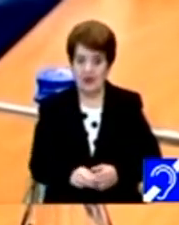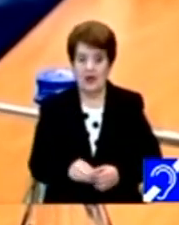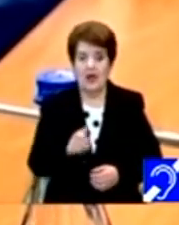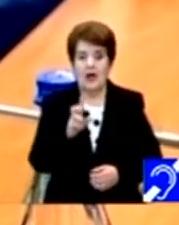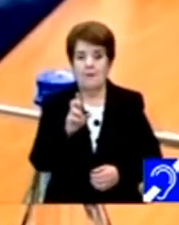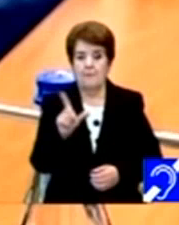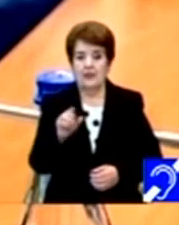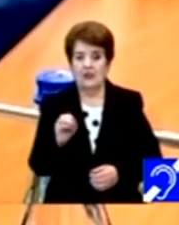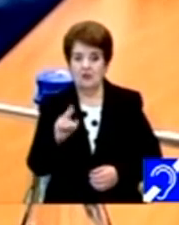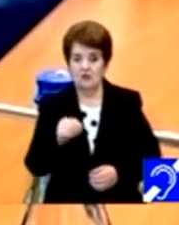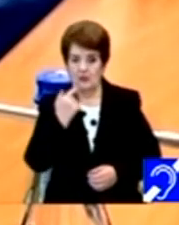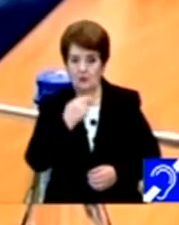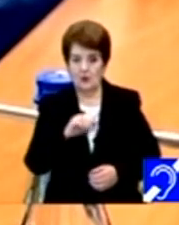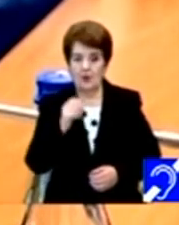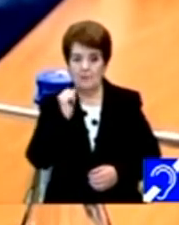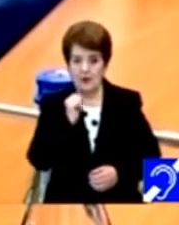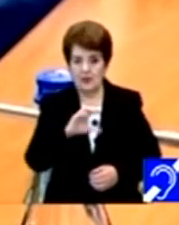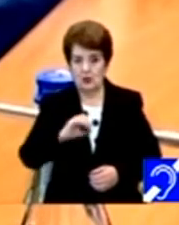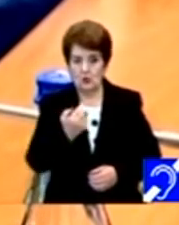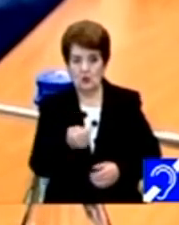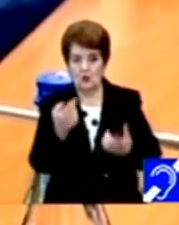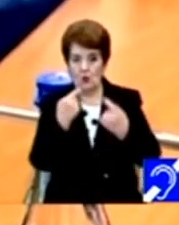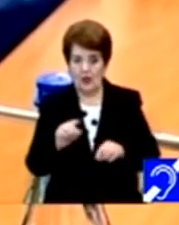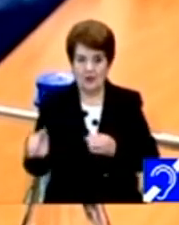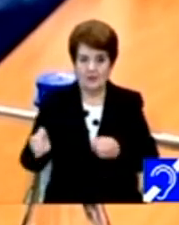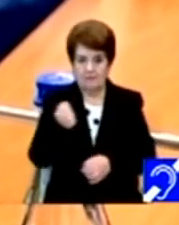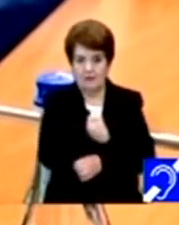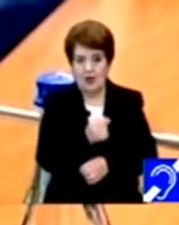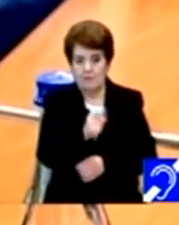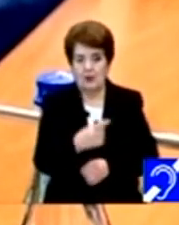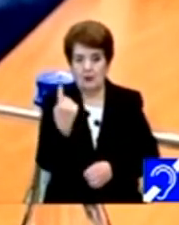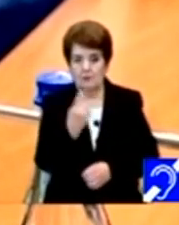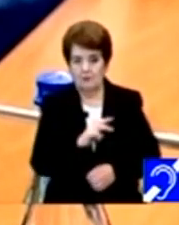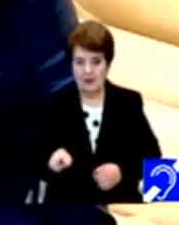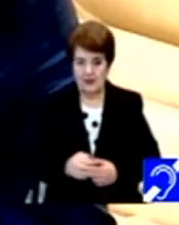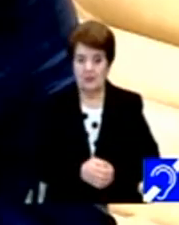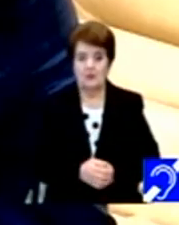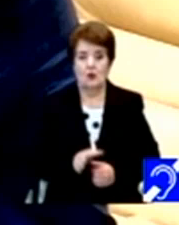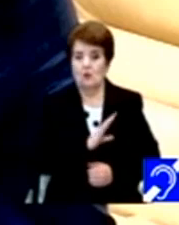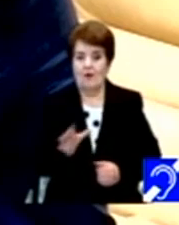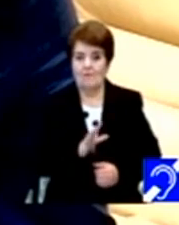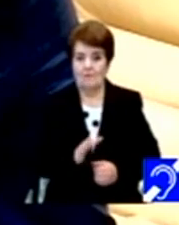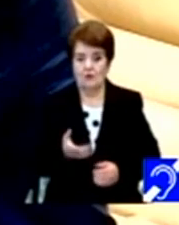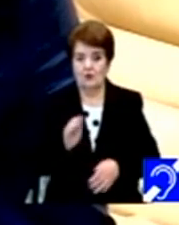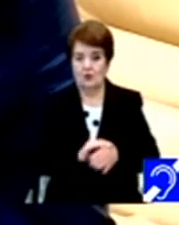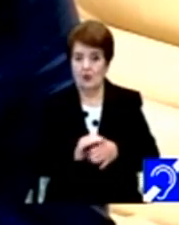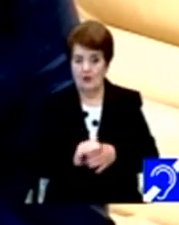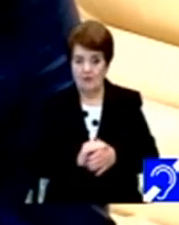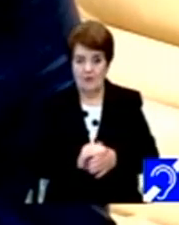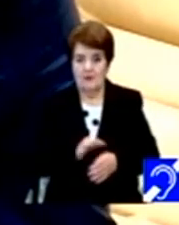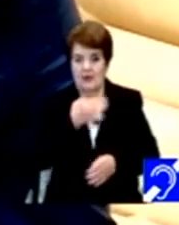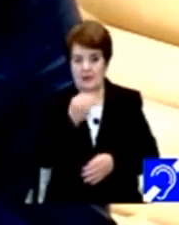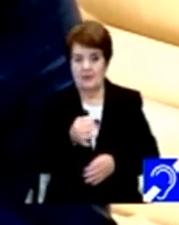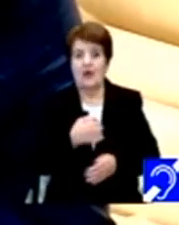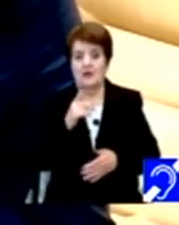Batrânciu a declarat că mâine socialiștii vor desemna un alt candidat pentru șefia guvernului. Nu a fost dezvăluit numele acestuia, dar au